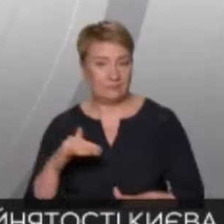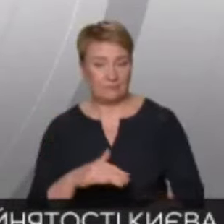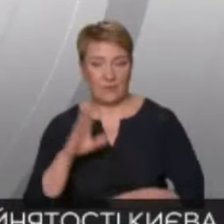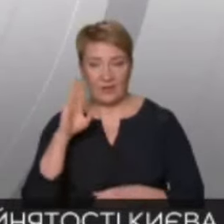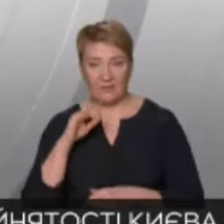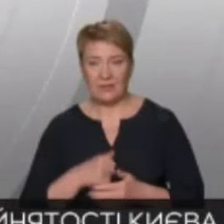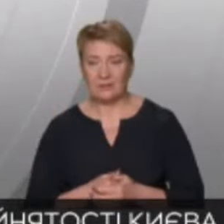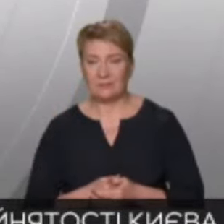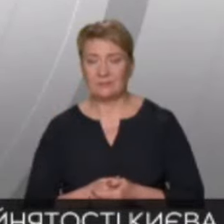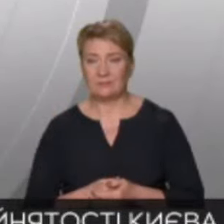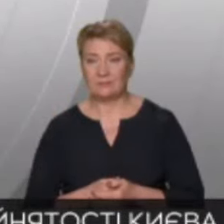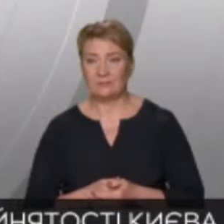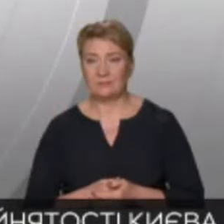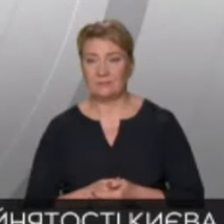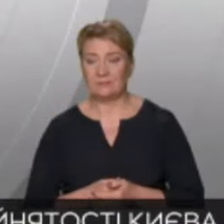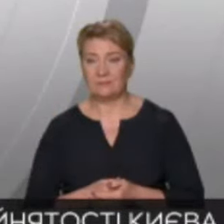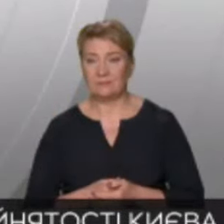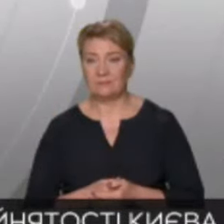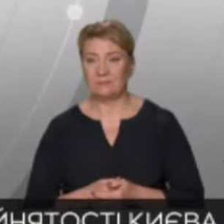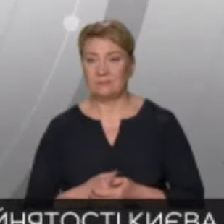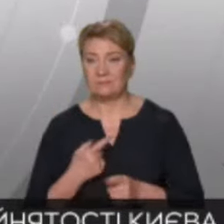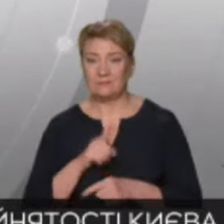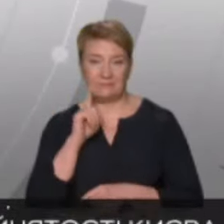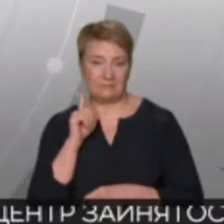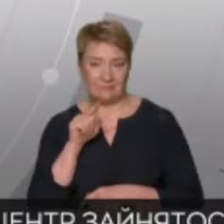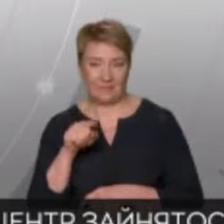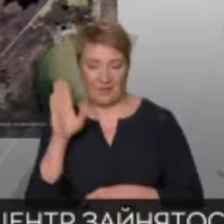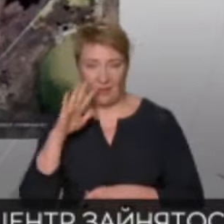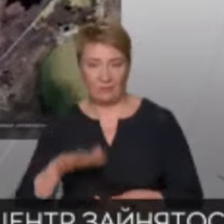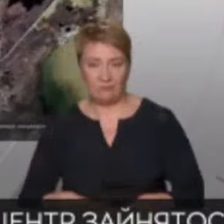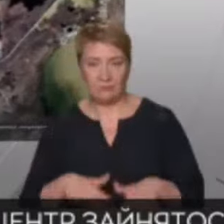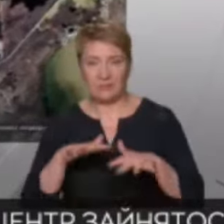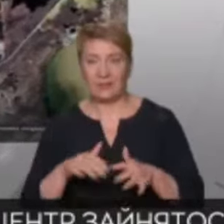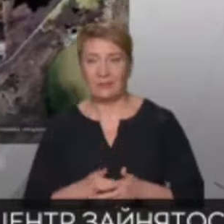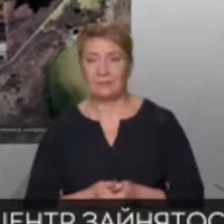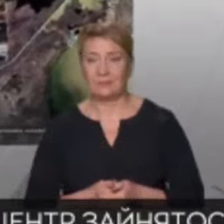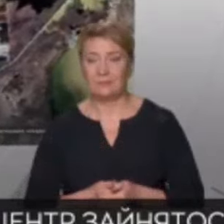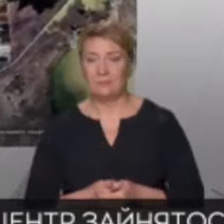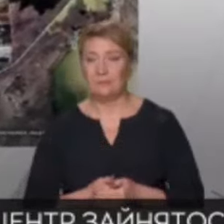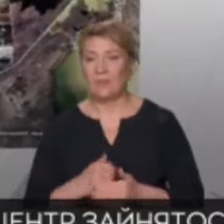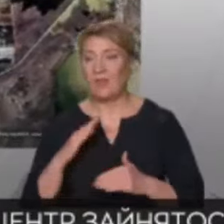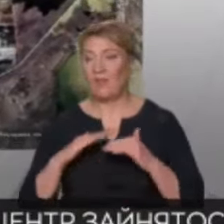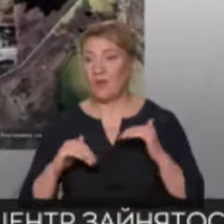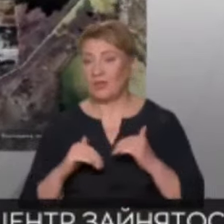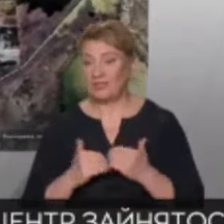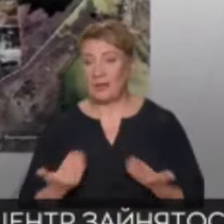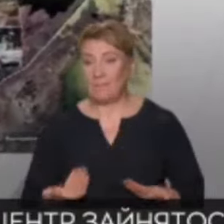Прогнози невтішні в місцевих, оце от зелене таке. Так, і фахівці